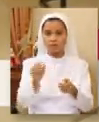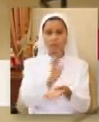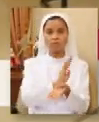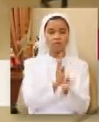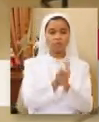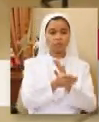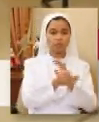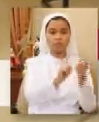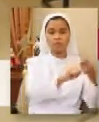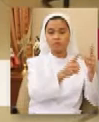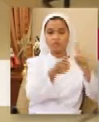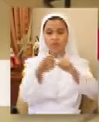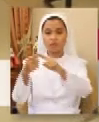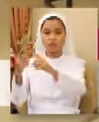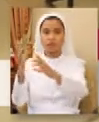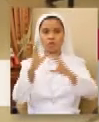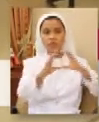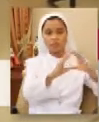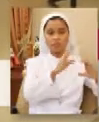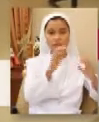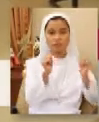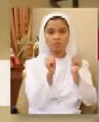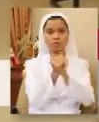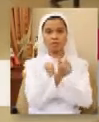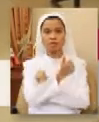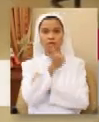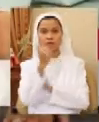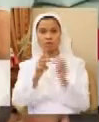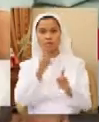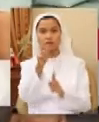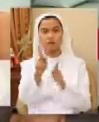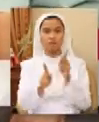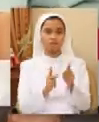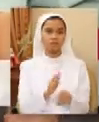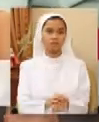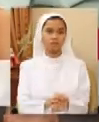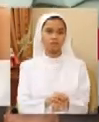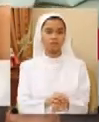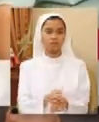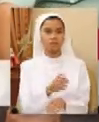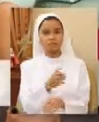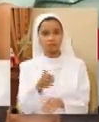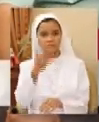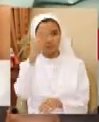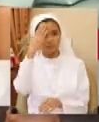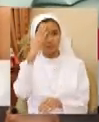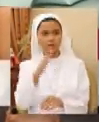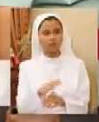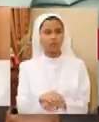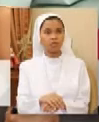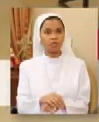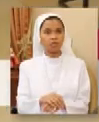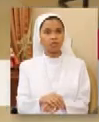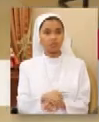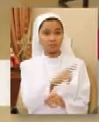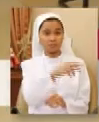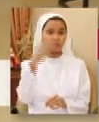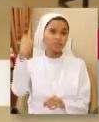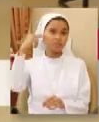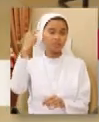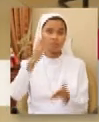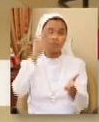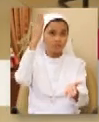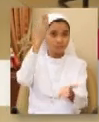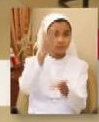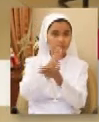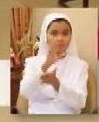nila, hindi nila naitatago. Alam mo, Tess, doon talaga mga tugang, very surprising. Yung pamangkin ko punta sa